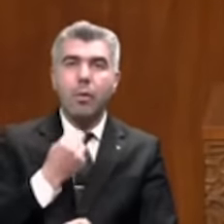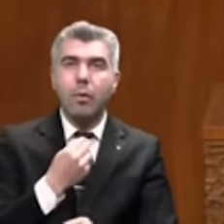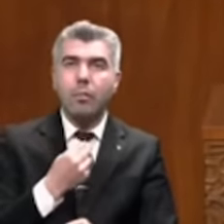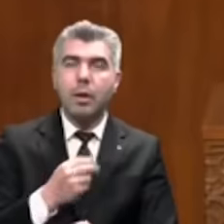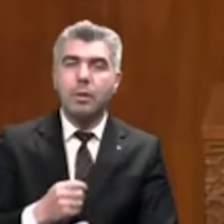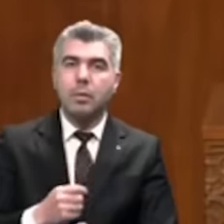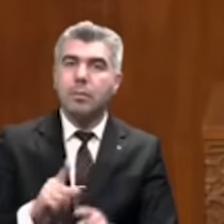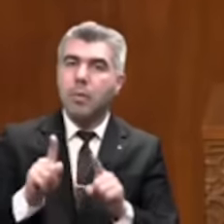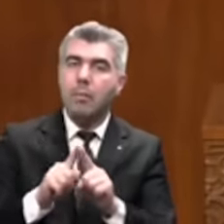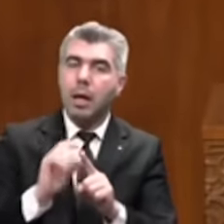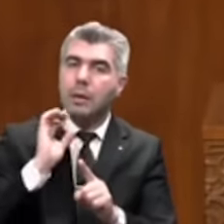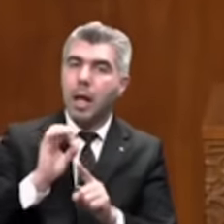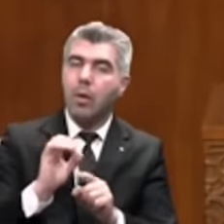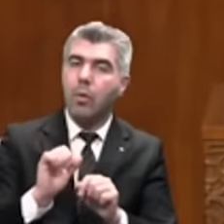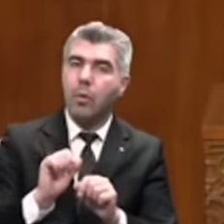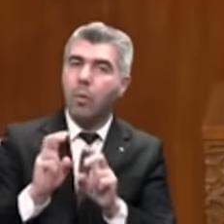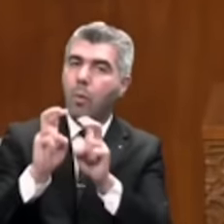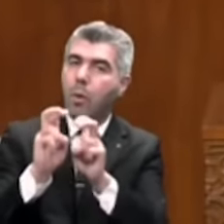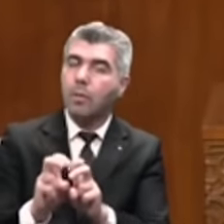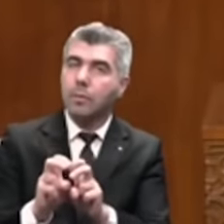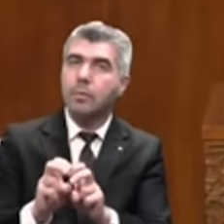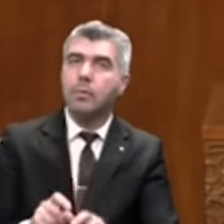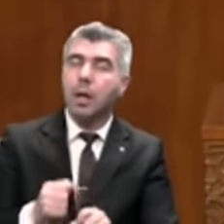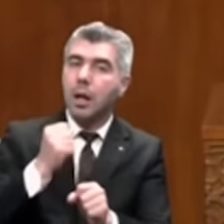كتبقى امكانيات محدوده، وكل ما تعمل